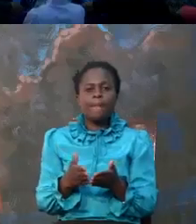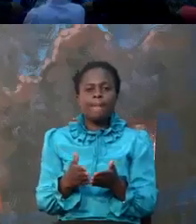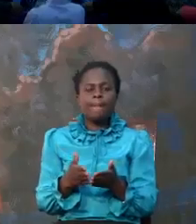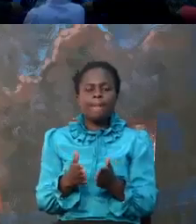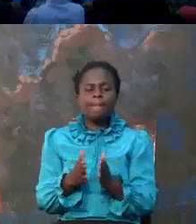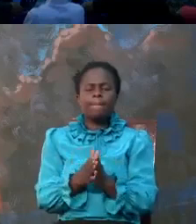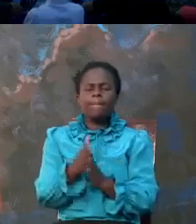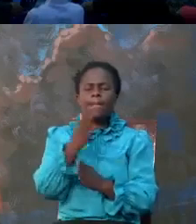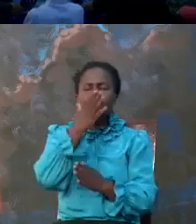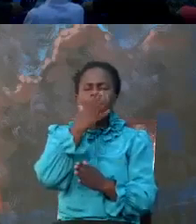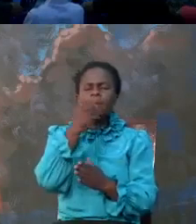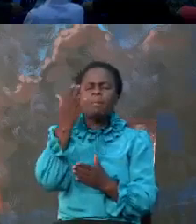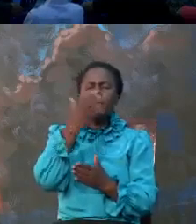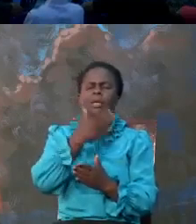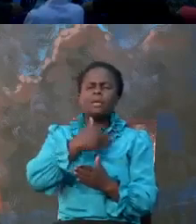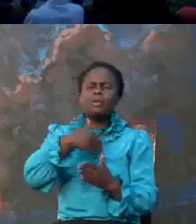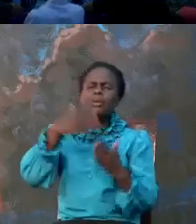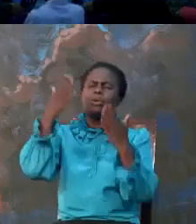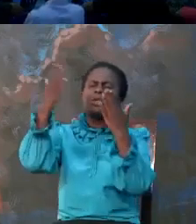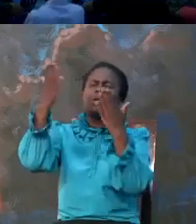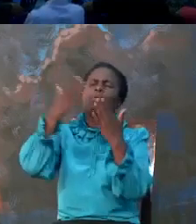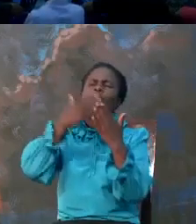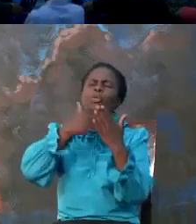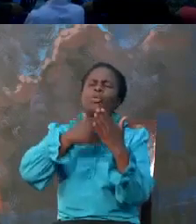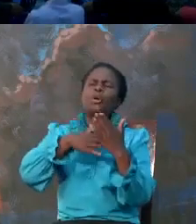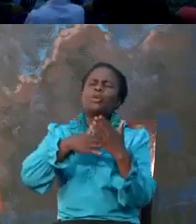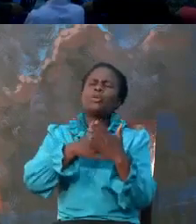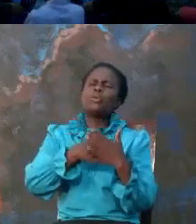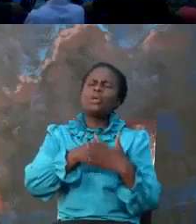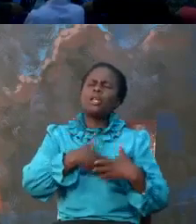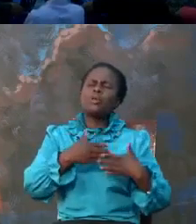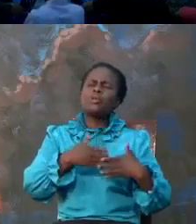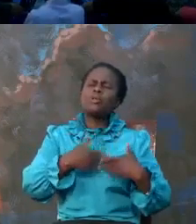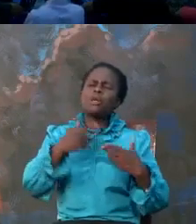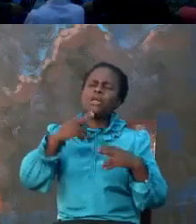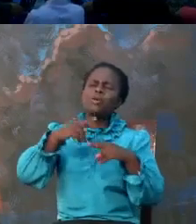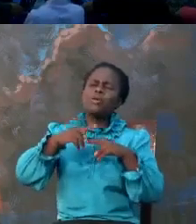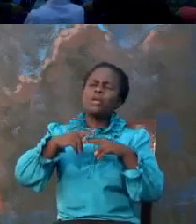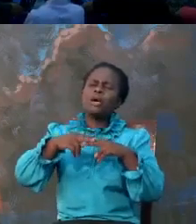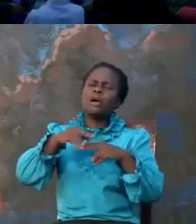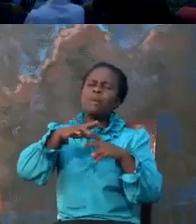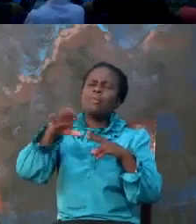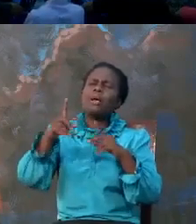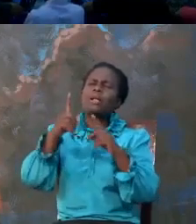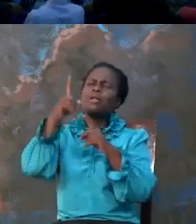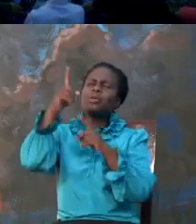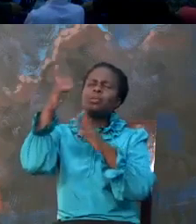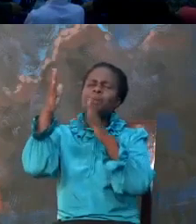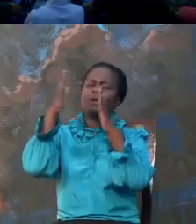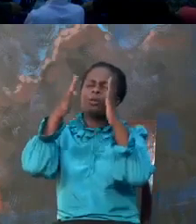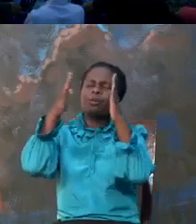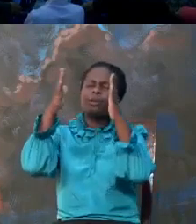Baba yetu na Mungu wetu unayetupenda, unayeketi mahali pa juu mbinguni,